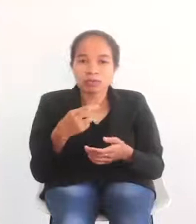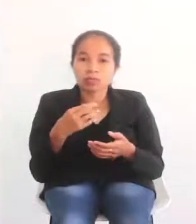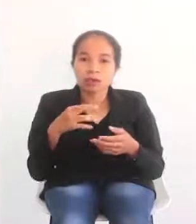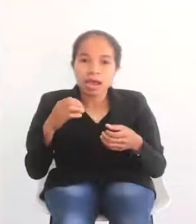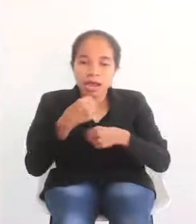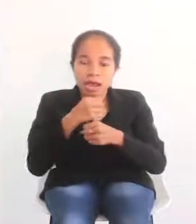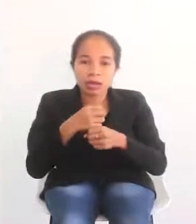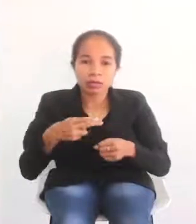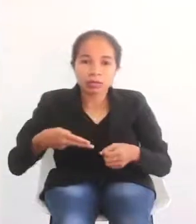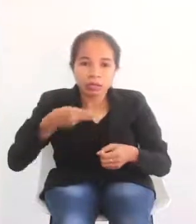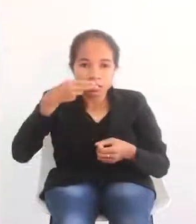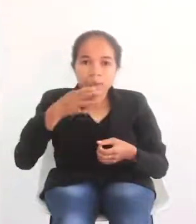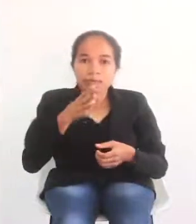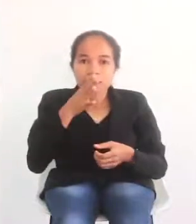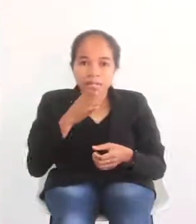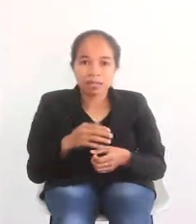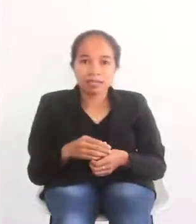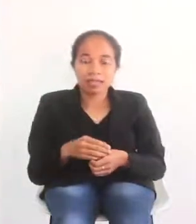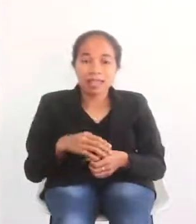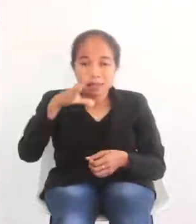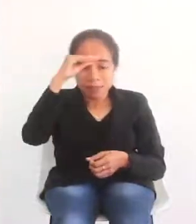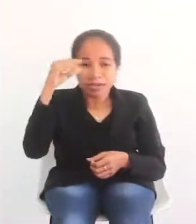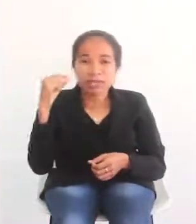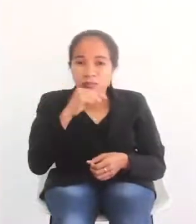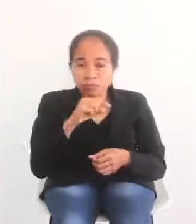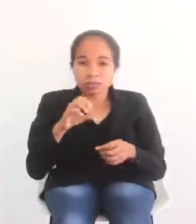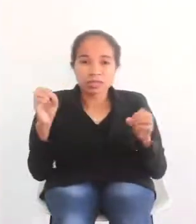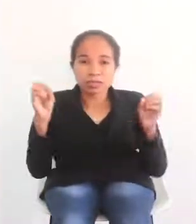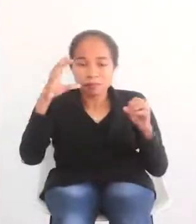Ho Antoninu ni bosok ne Armindu la konsege hetang kastigo.